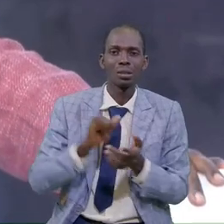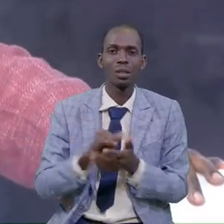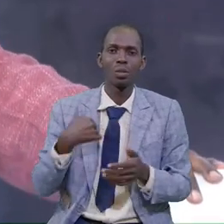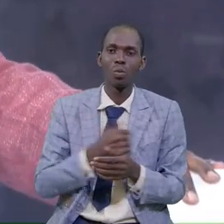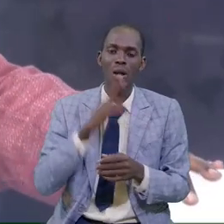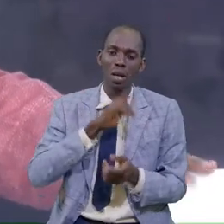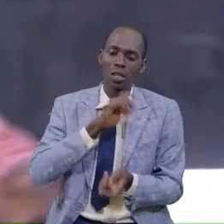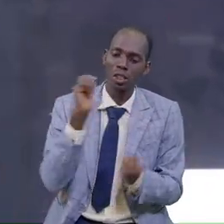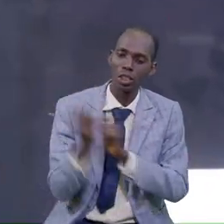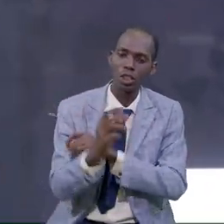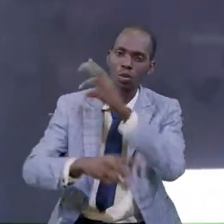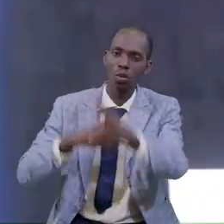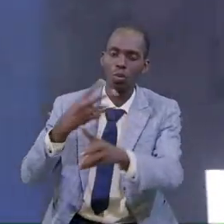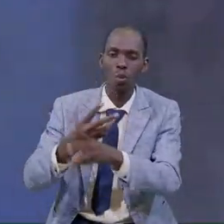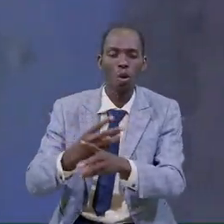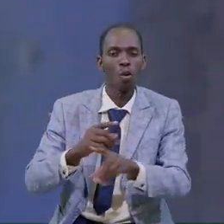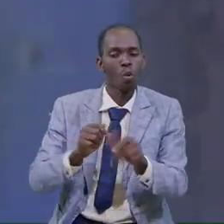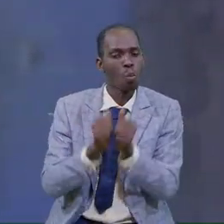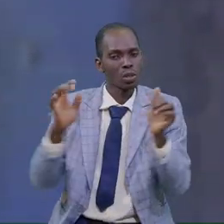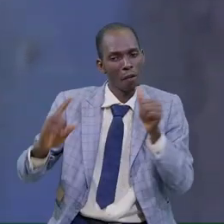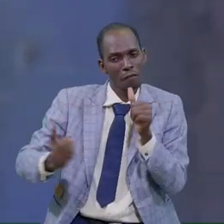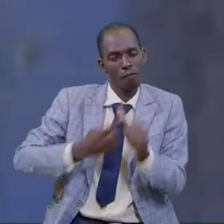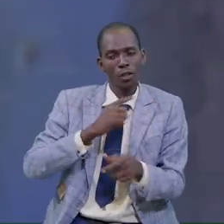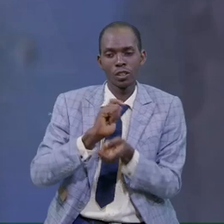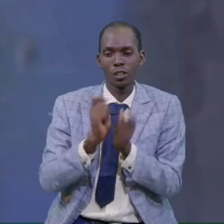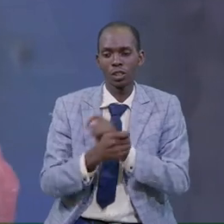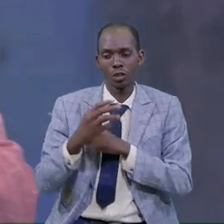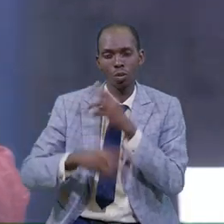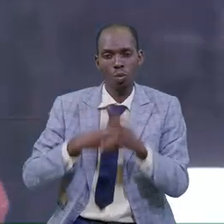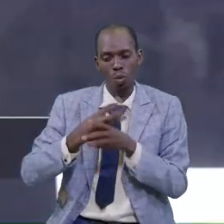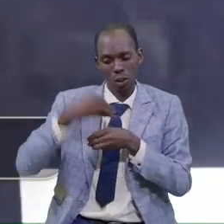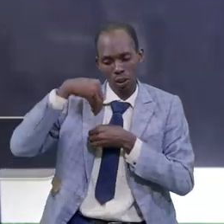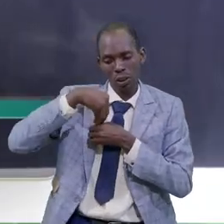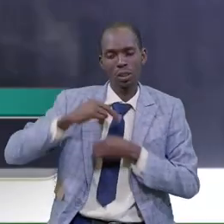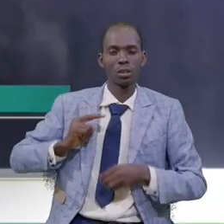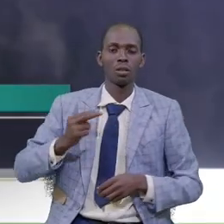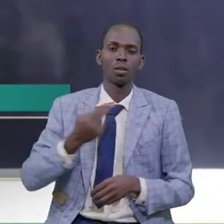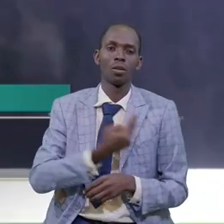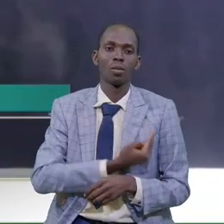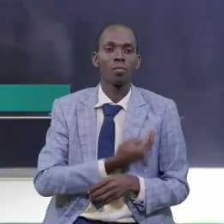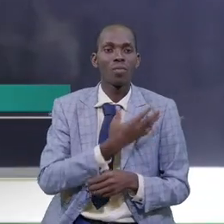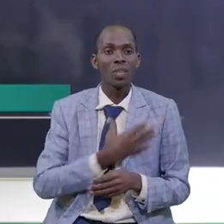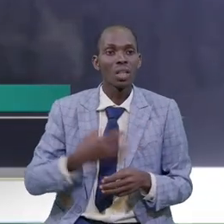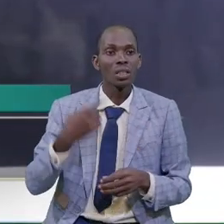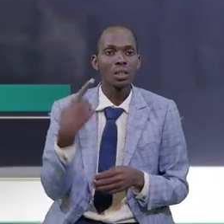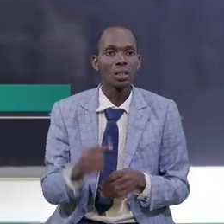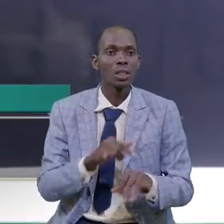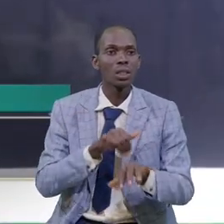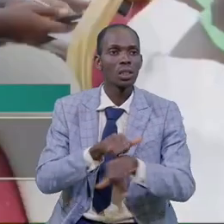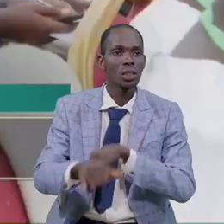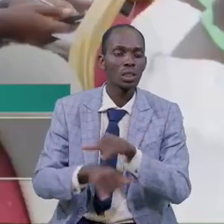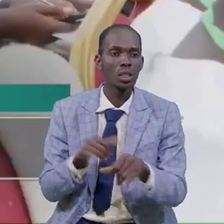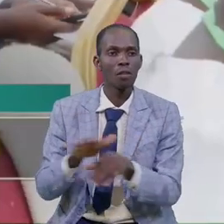le monde en nous ne soit changé d'abord. Et il dit, la séduction des